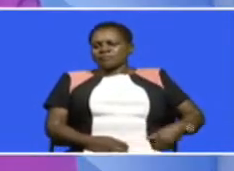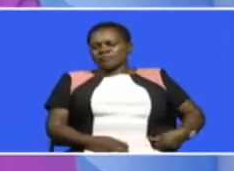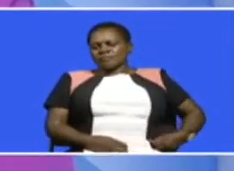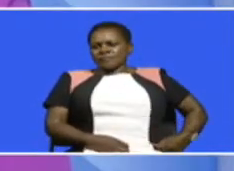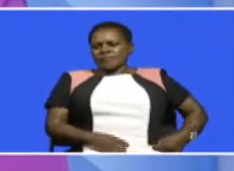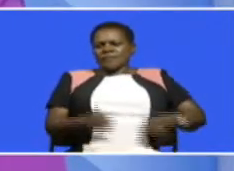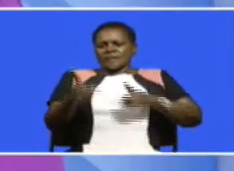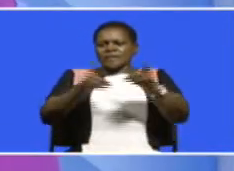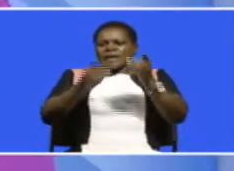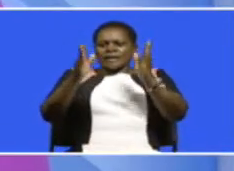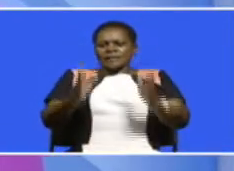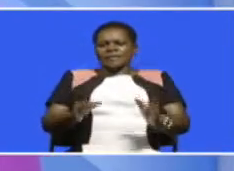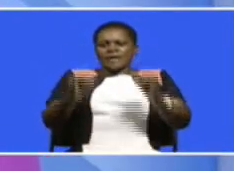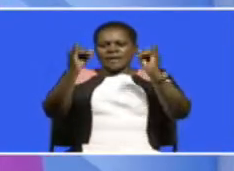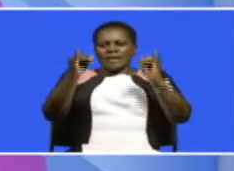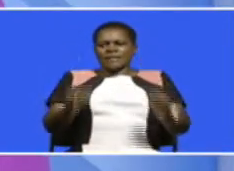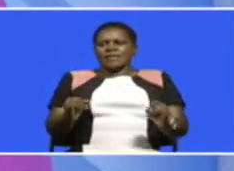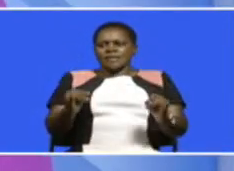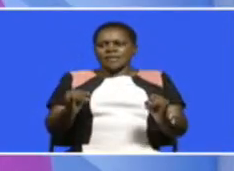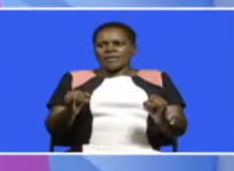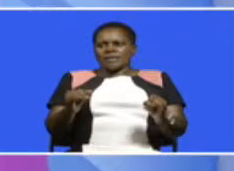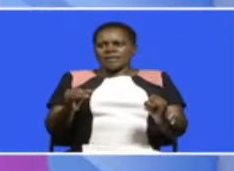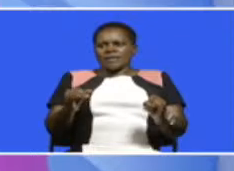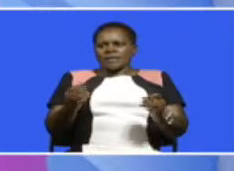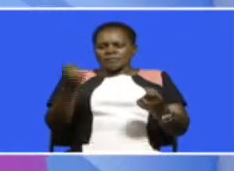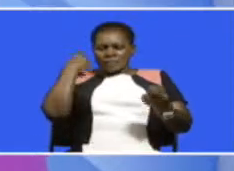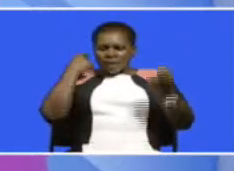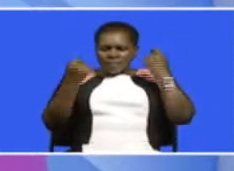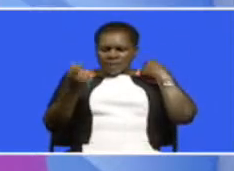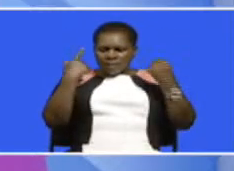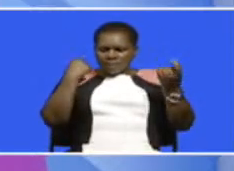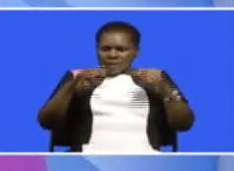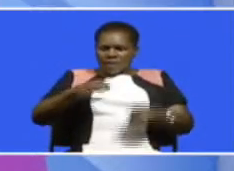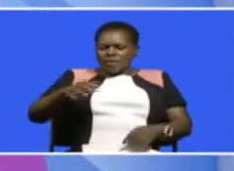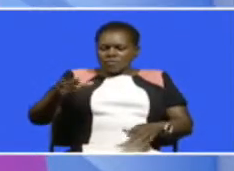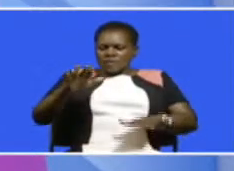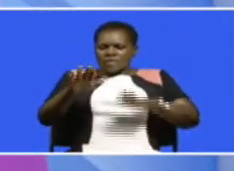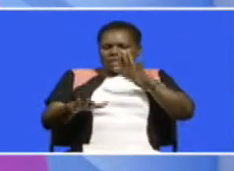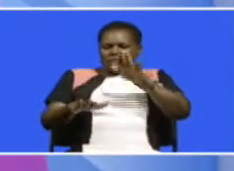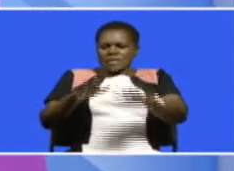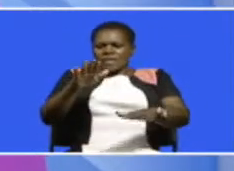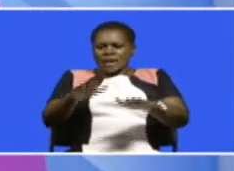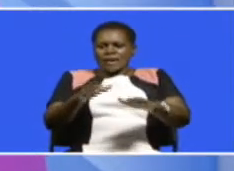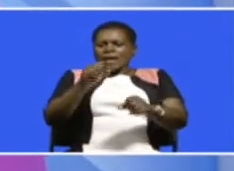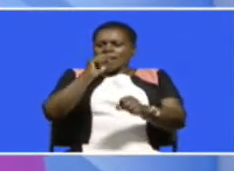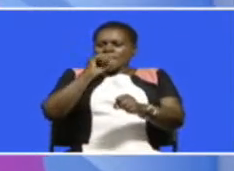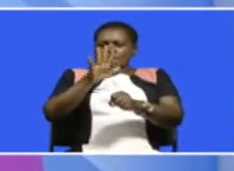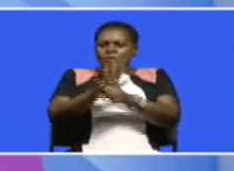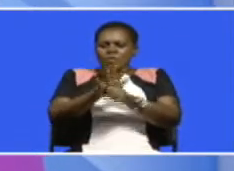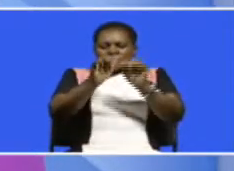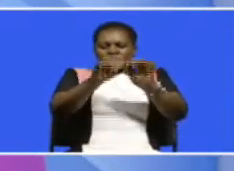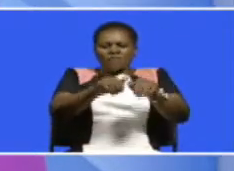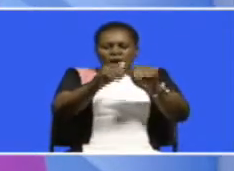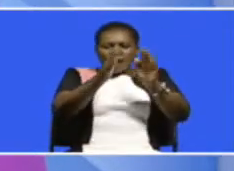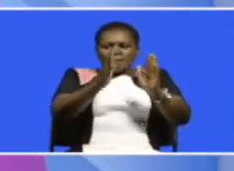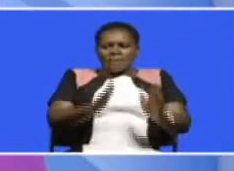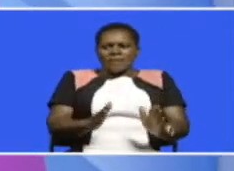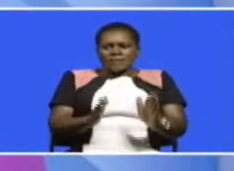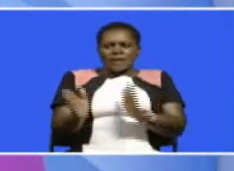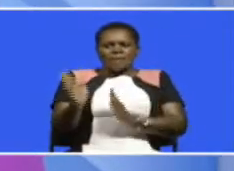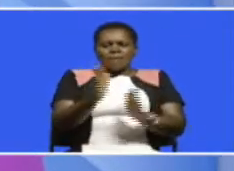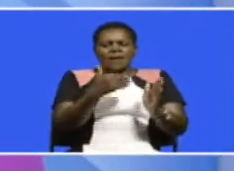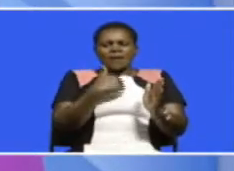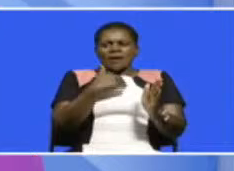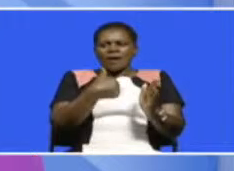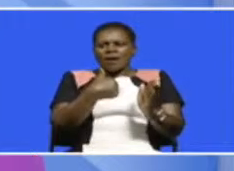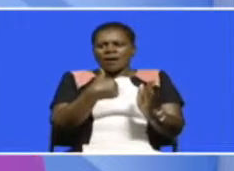Mtazamaji, wakurugenzi wapya wa kiwanda cha chai cha Ndima katika kaunti ya Kirinyaga wamewahakikishia wakulima kwamba kuna mipango